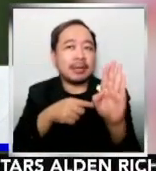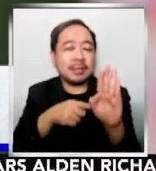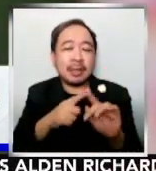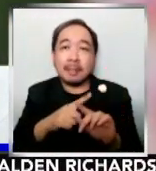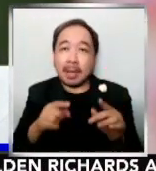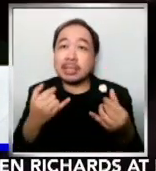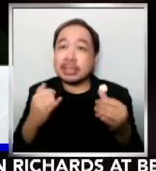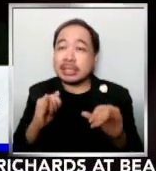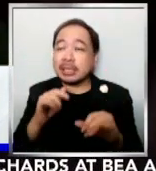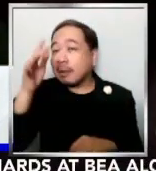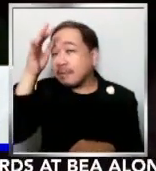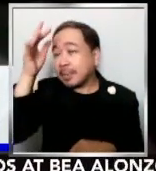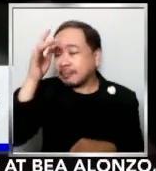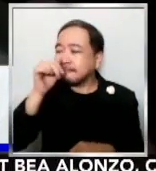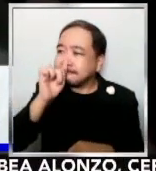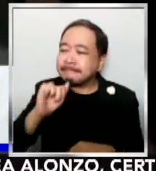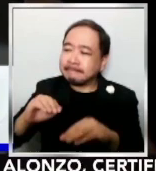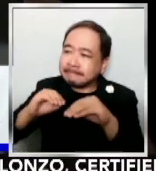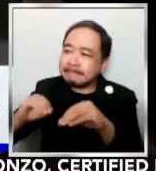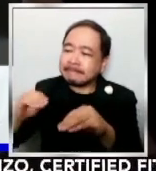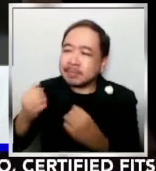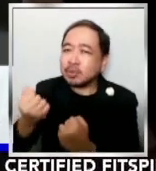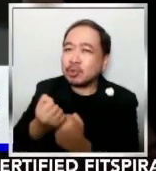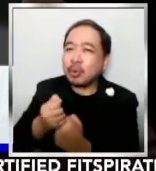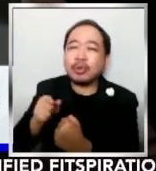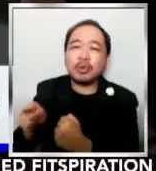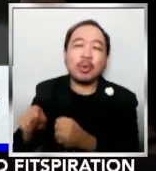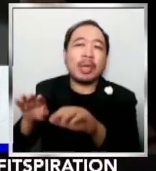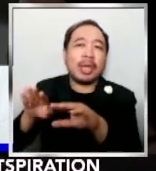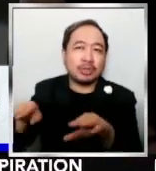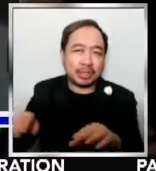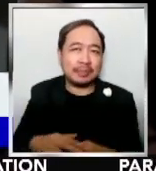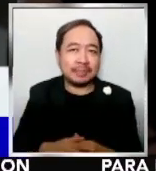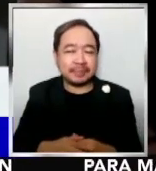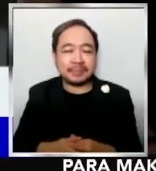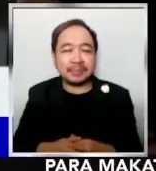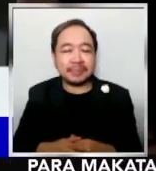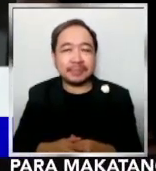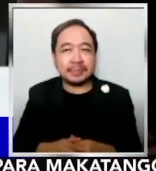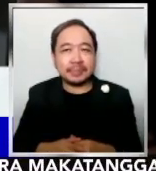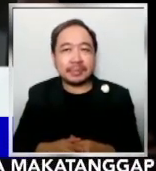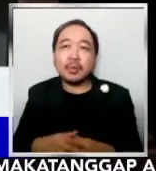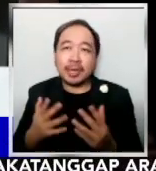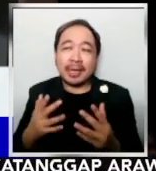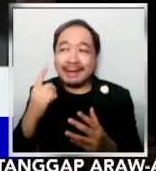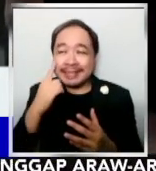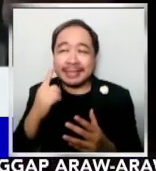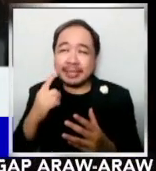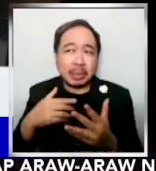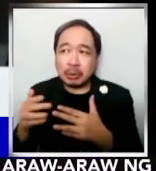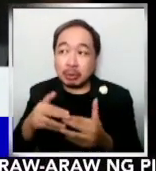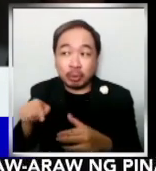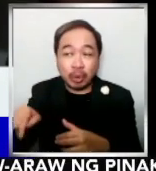rin ng amang mapag-aral ang mga anak. Kahit pa paano, may edukasyon po sila na kahit na magsipag-asawa sila,